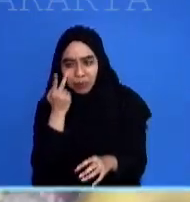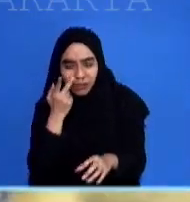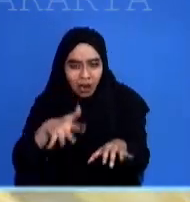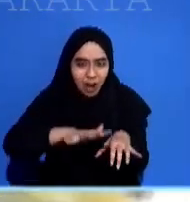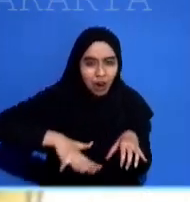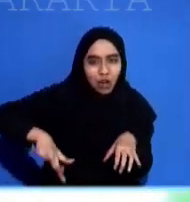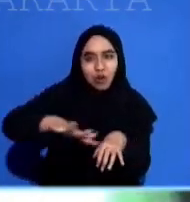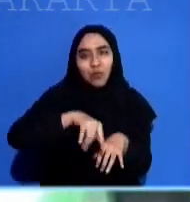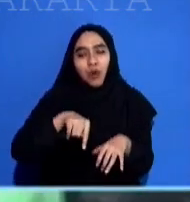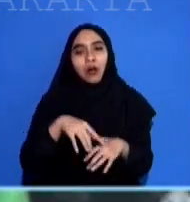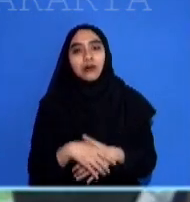Muhammad rituan asung palapuran